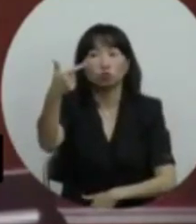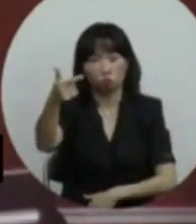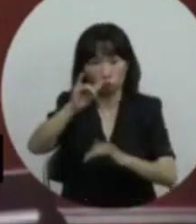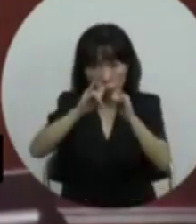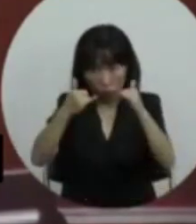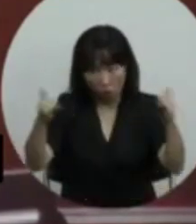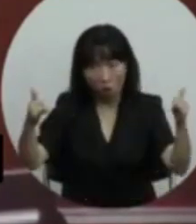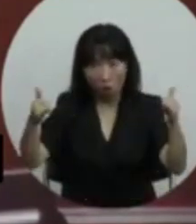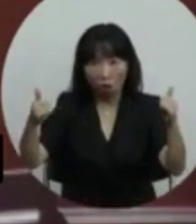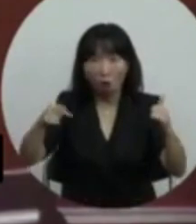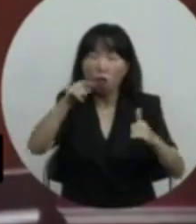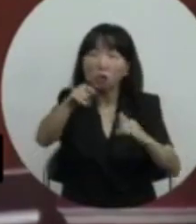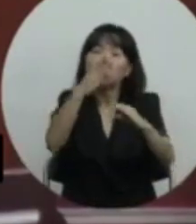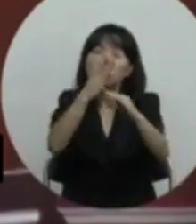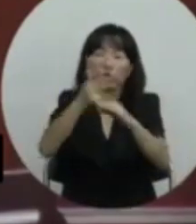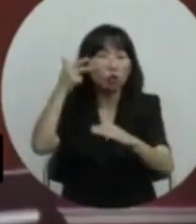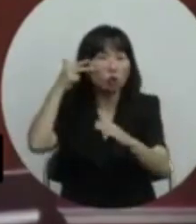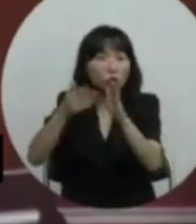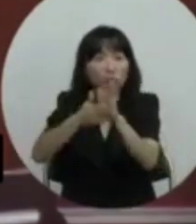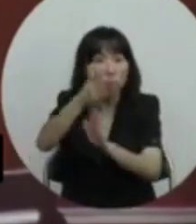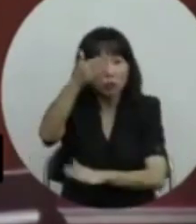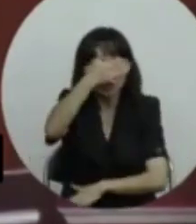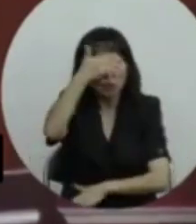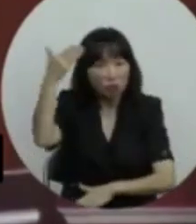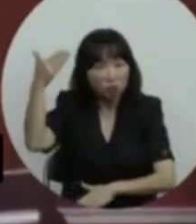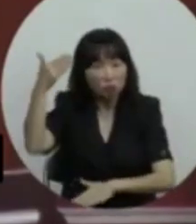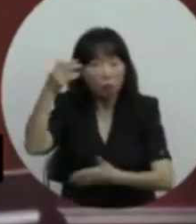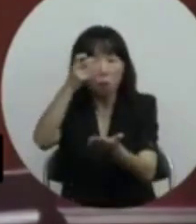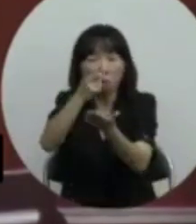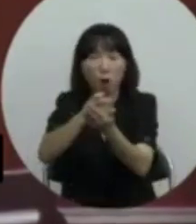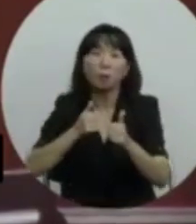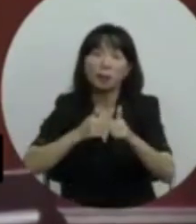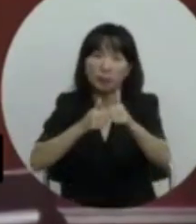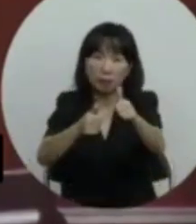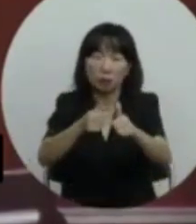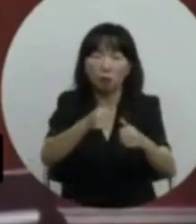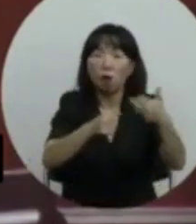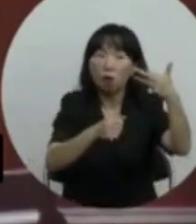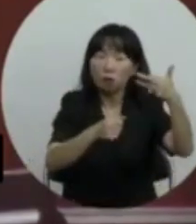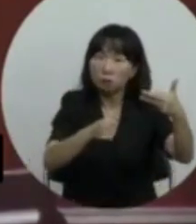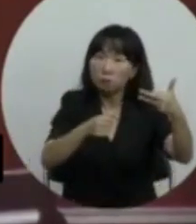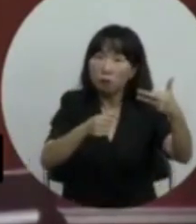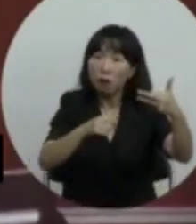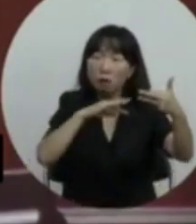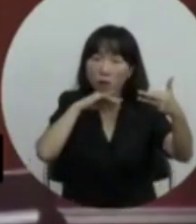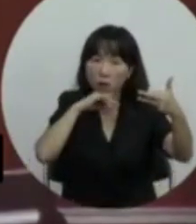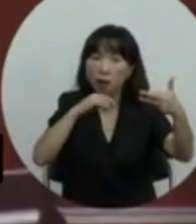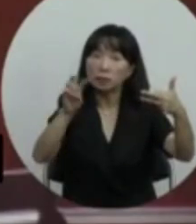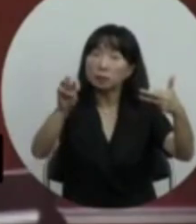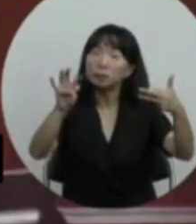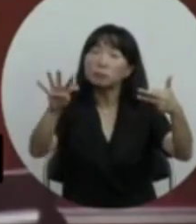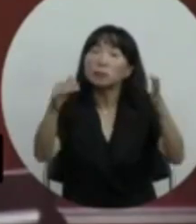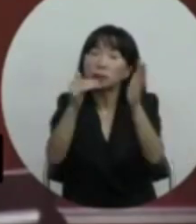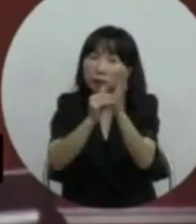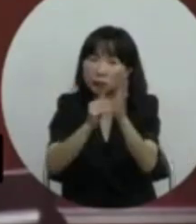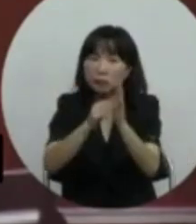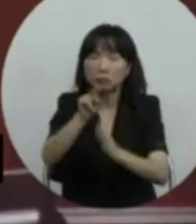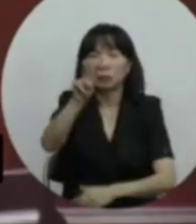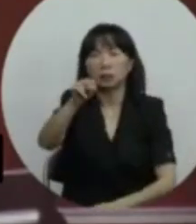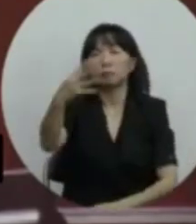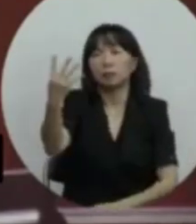4,696명입니다. 이 중 여주시 청년 기본조례에 의한 18세에서 39세까지 청년 인구는